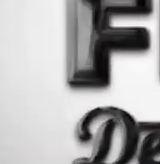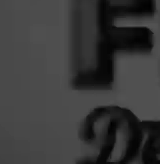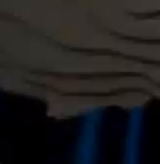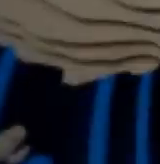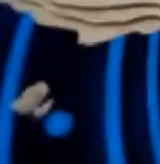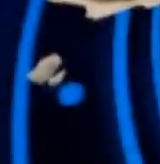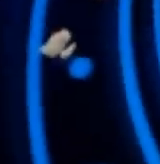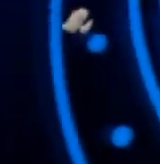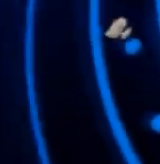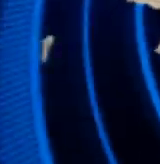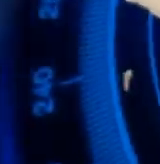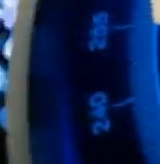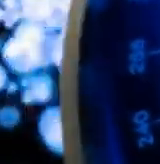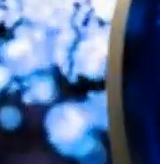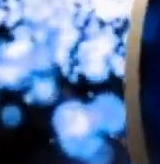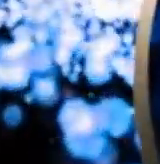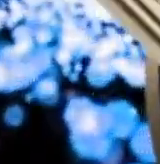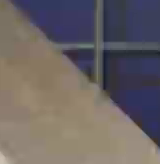की धड़कन.